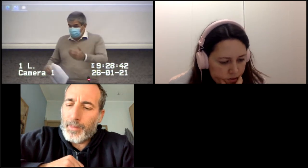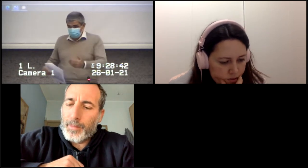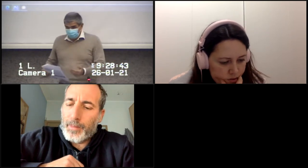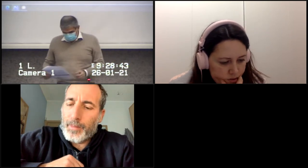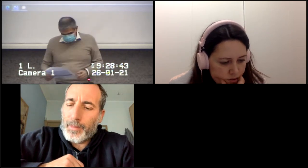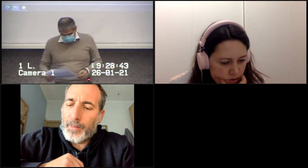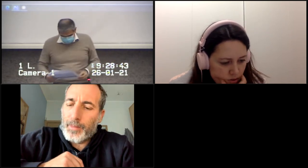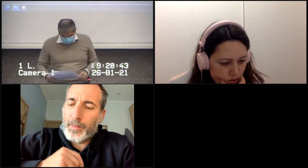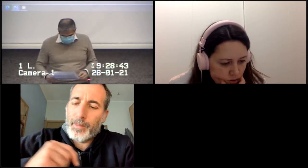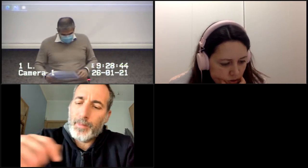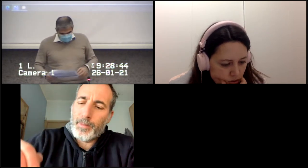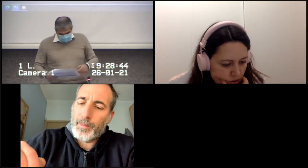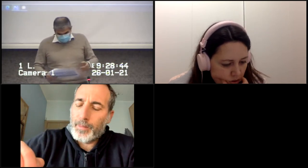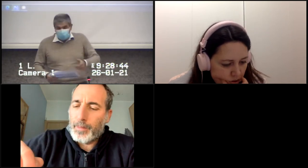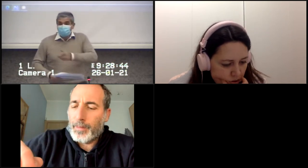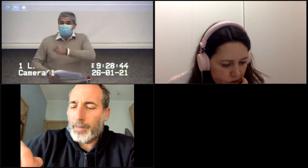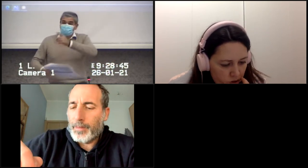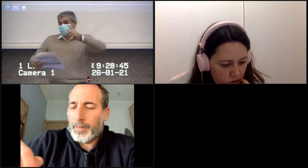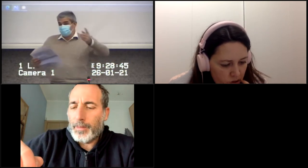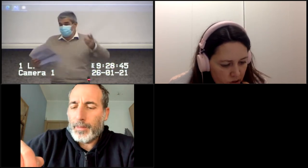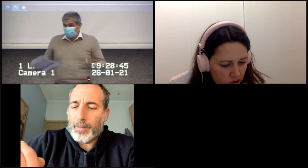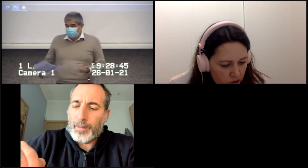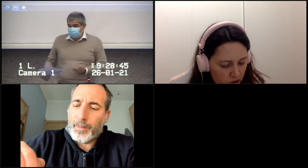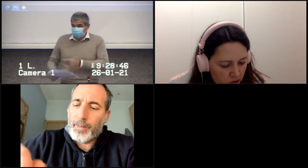ben declinate e che